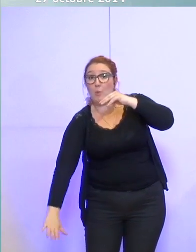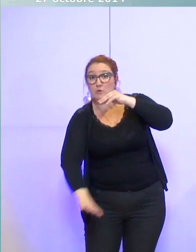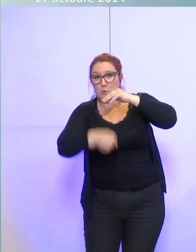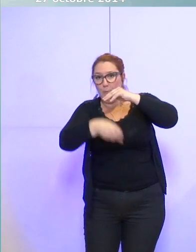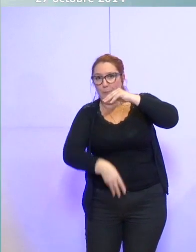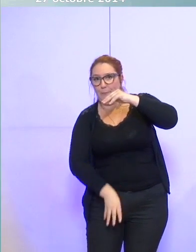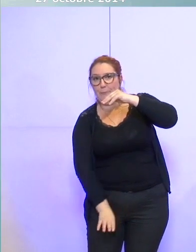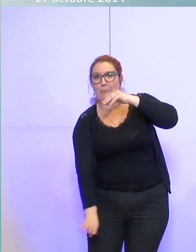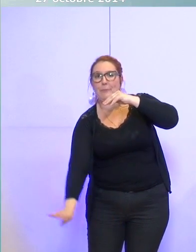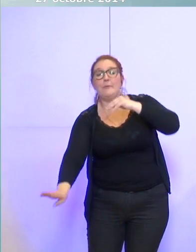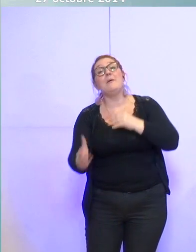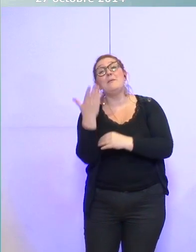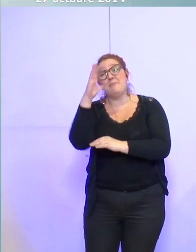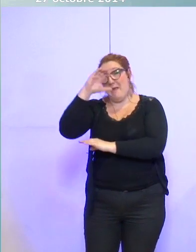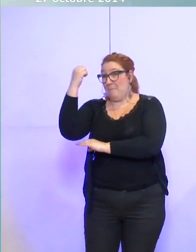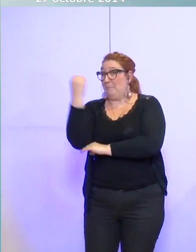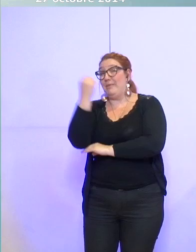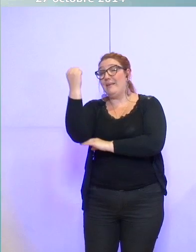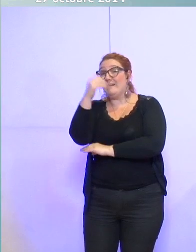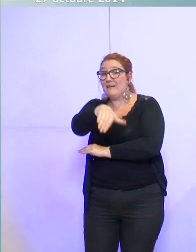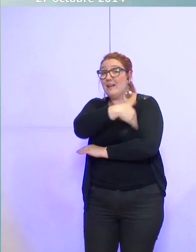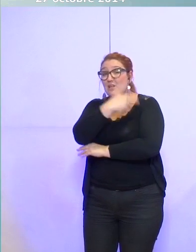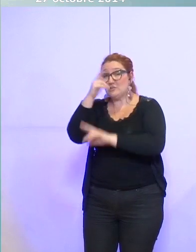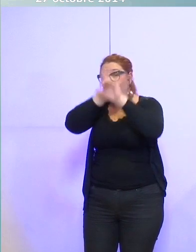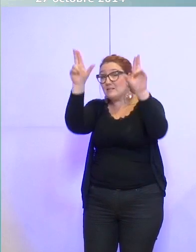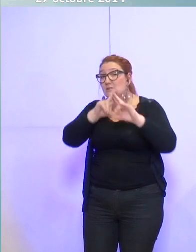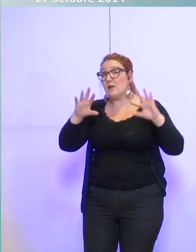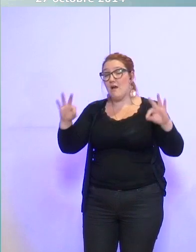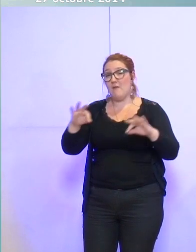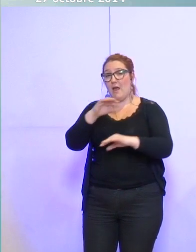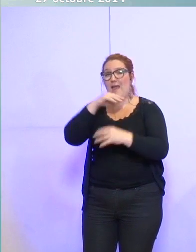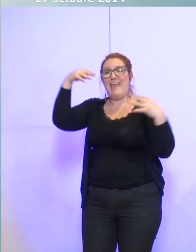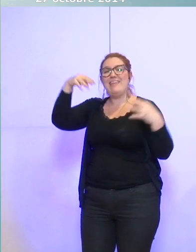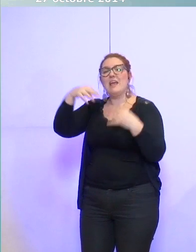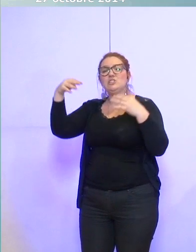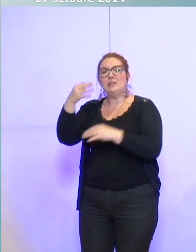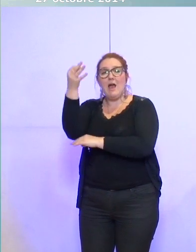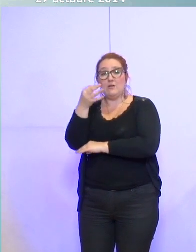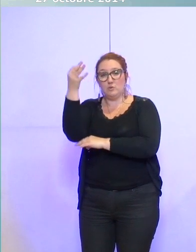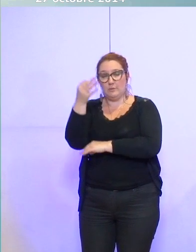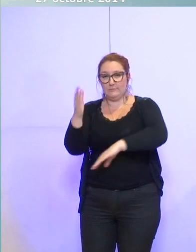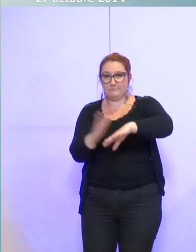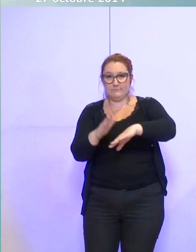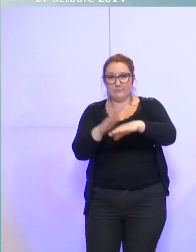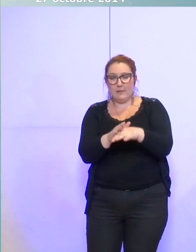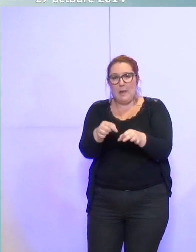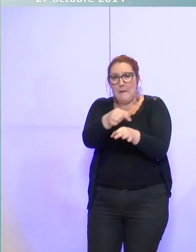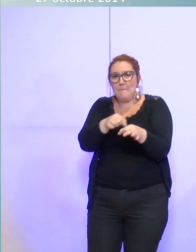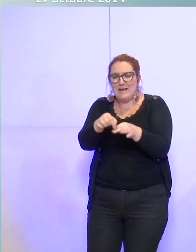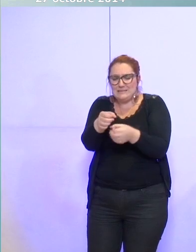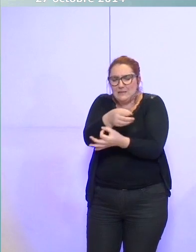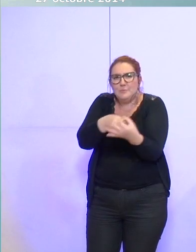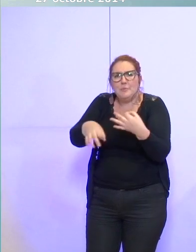pire, on peut dire, l'Agence internationale de l'énergie atomique signale une fusion partielle de pastilles de combustible de